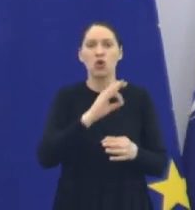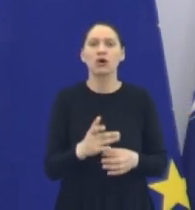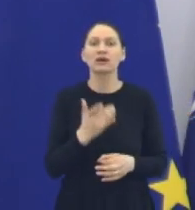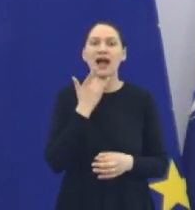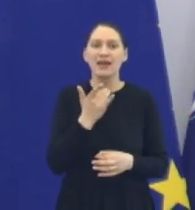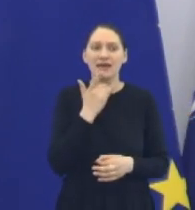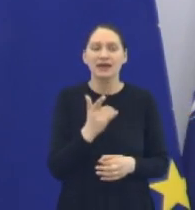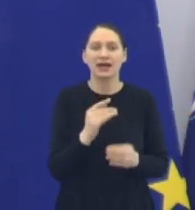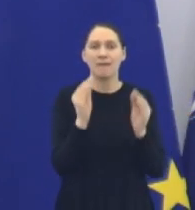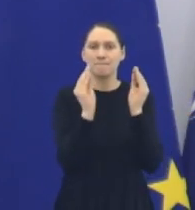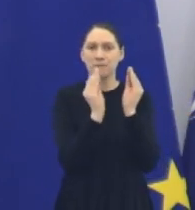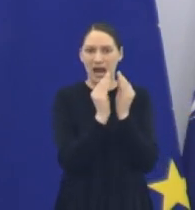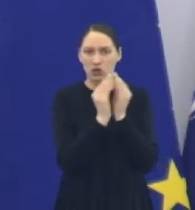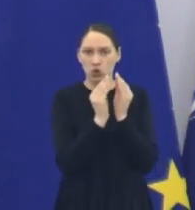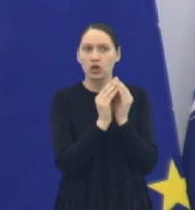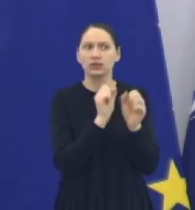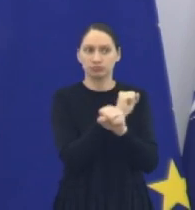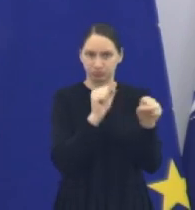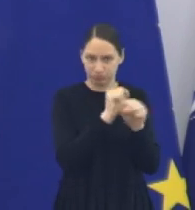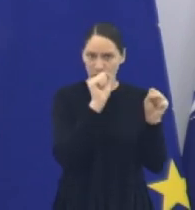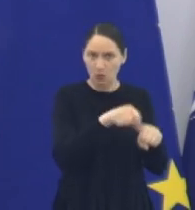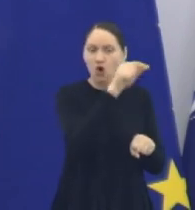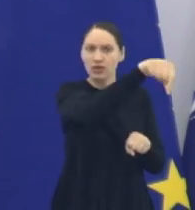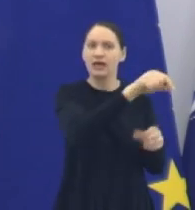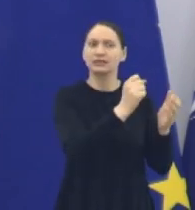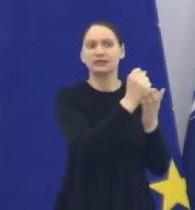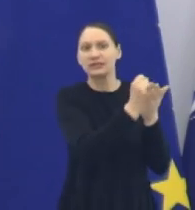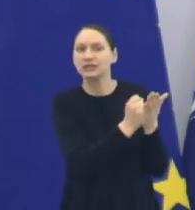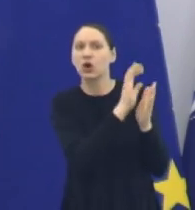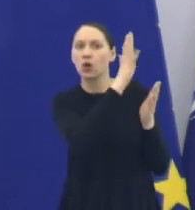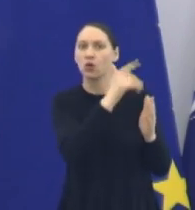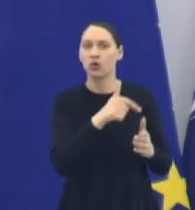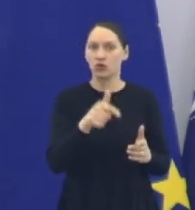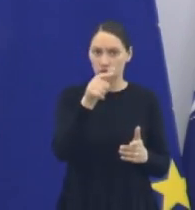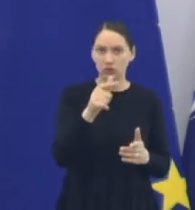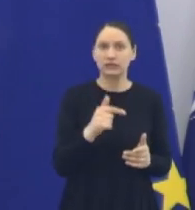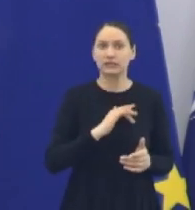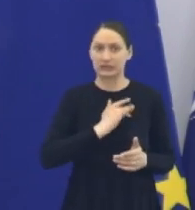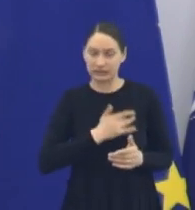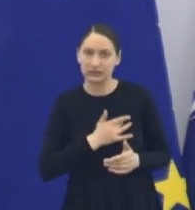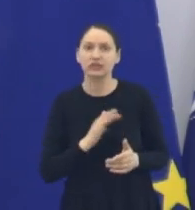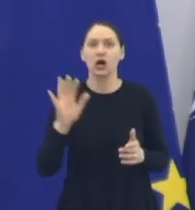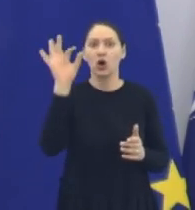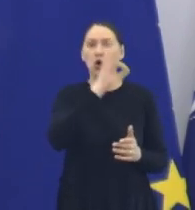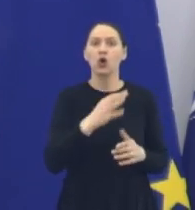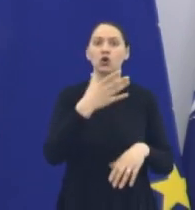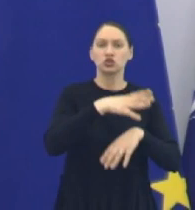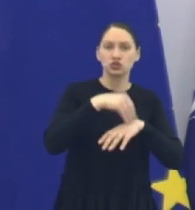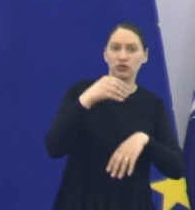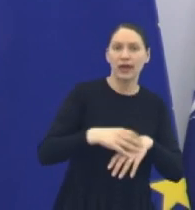Kaliningrado srityje. Tai norėčiau jūsų paklausti, ar tokie Rusijos grasinimai keičia jūsų nuomonę dėl Suomijos ir Švedijos narystės